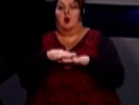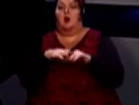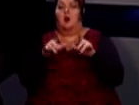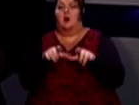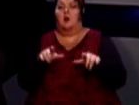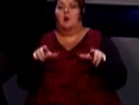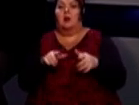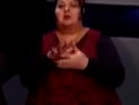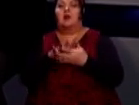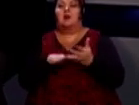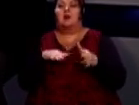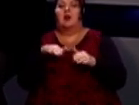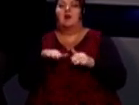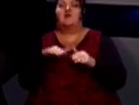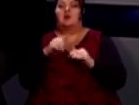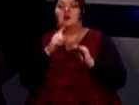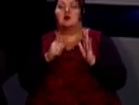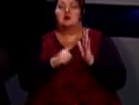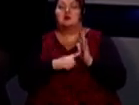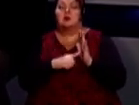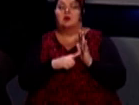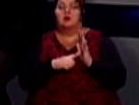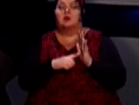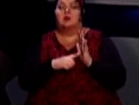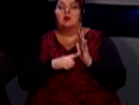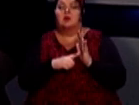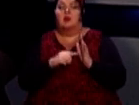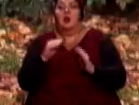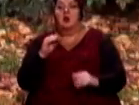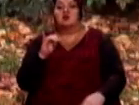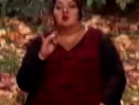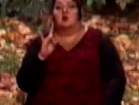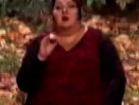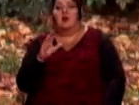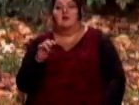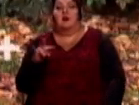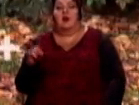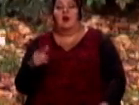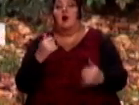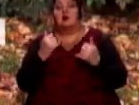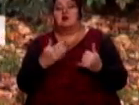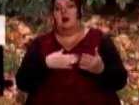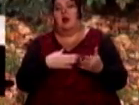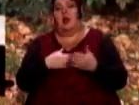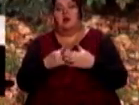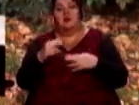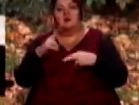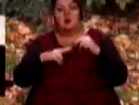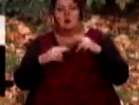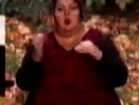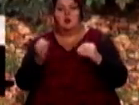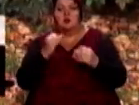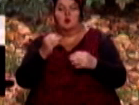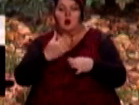Далі відеозапитання. Запитує журналіст інтернет-видання «Трибуна» Ярослав Журавель. Зараз активно забудовують історичну